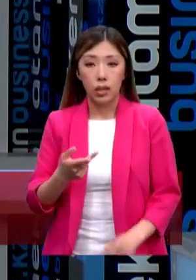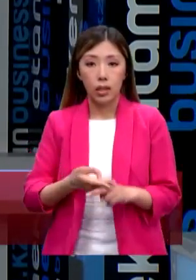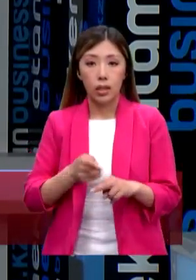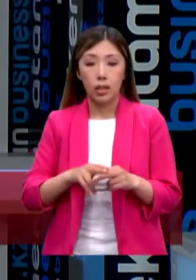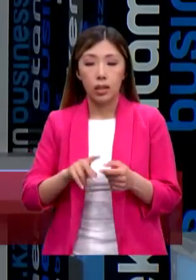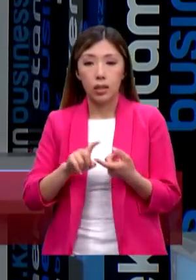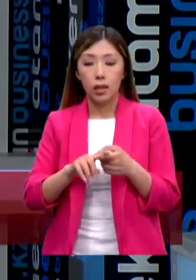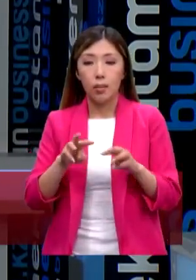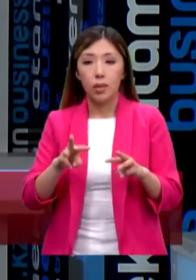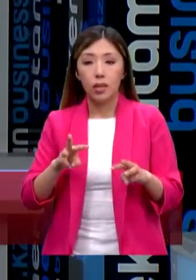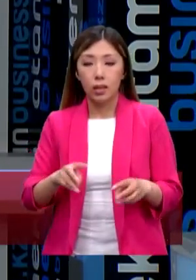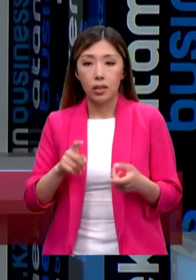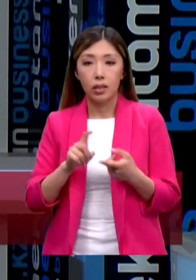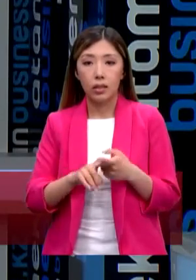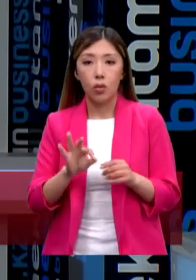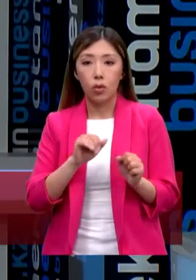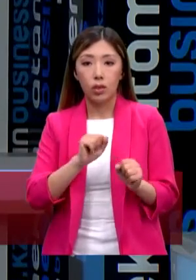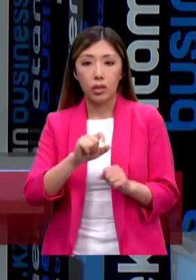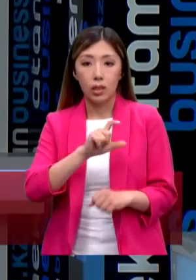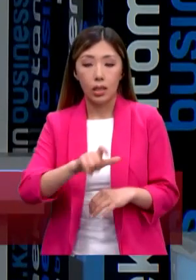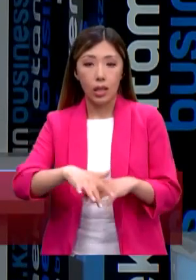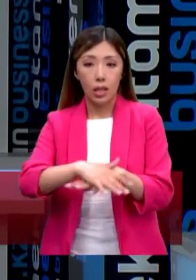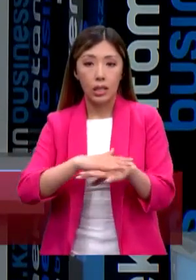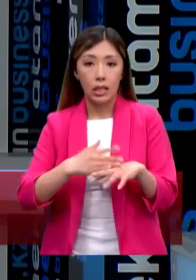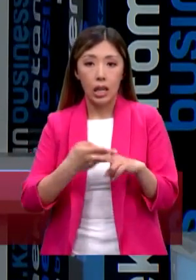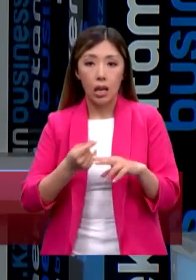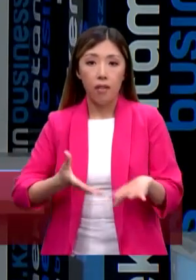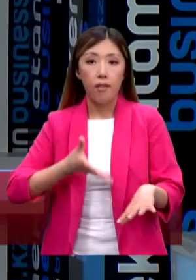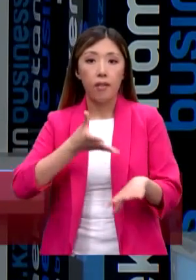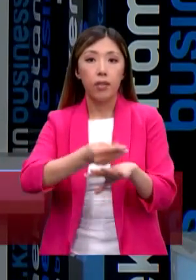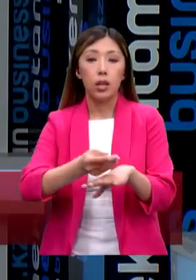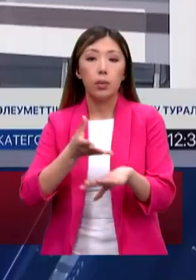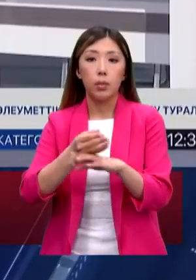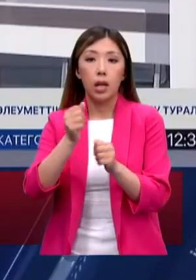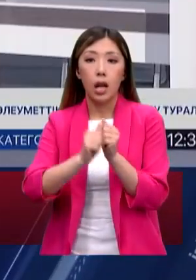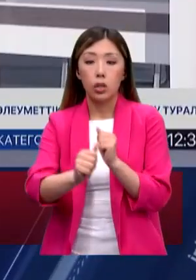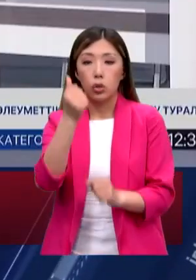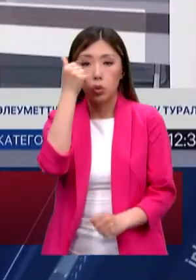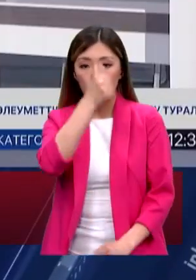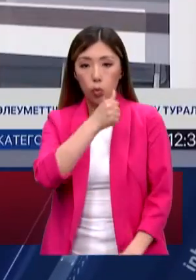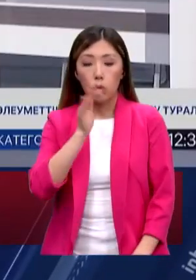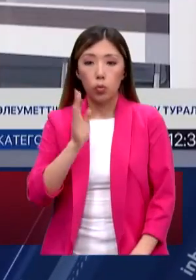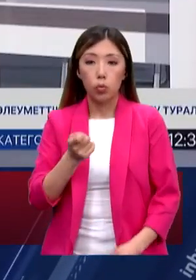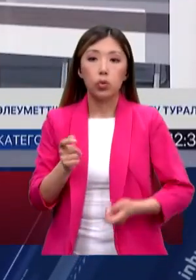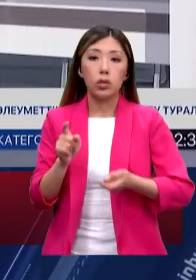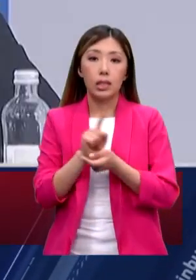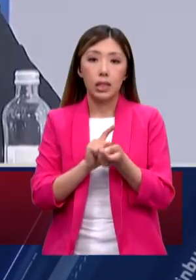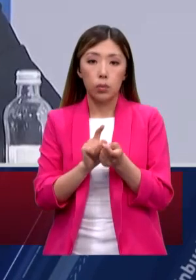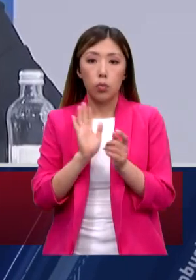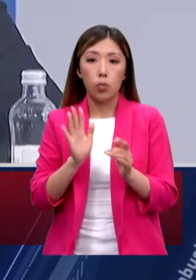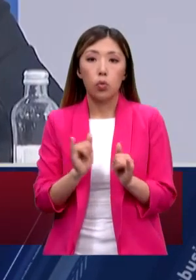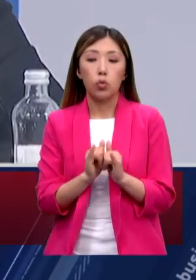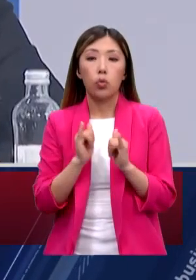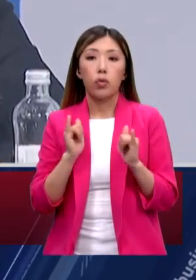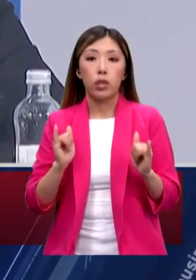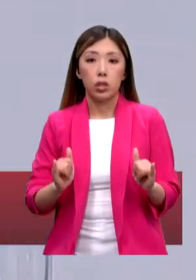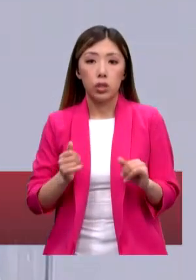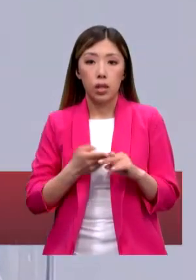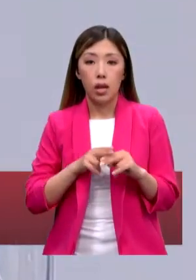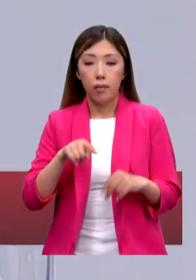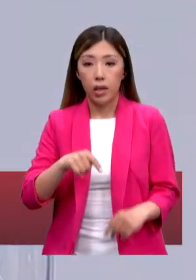защиты населения Руслан Сакеев заявил, что эти выплаты будут ежегодно пересматриваться в сторону увеличения. Более того, в этом